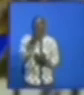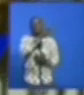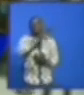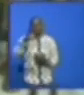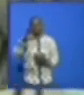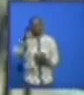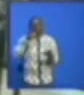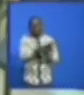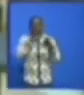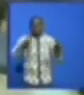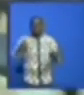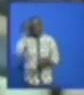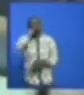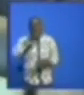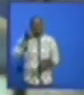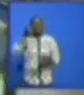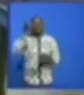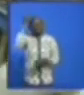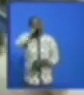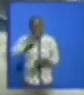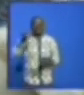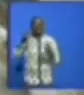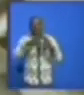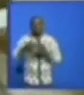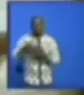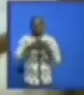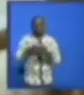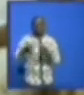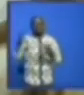d'Amérique, d'Asie et d'Europe sont attendues pour plus de 5 000 rendez-vous d'affaires.